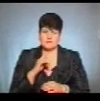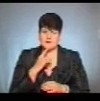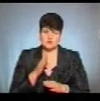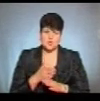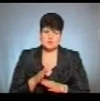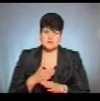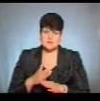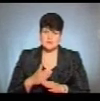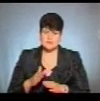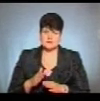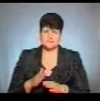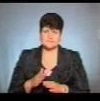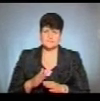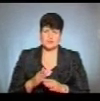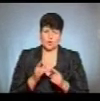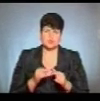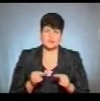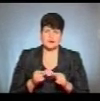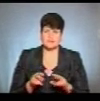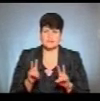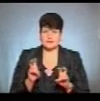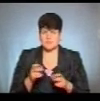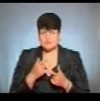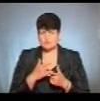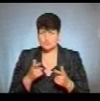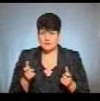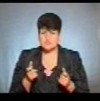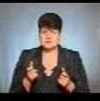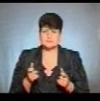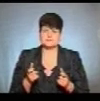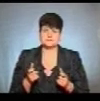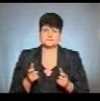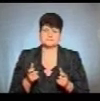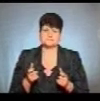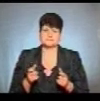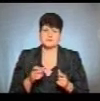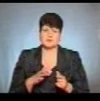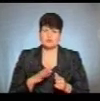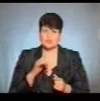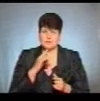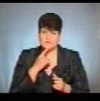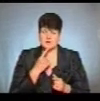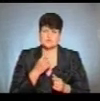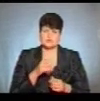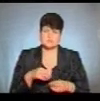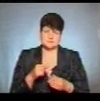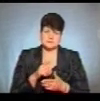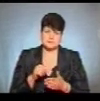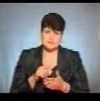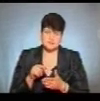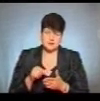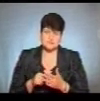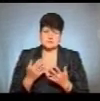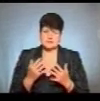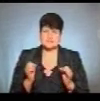такі концептуальні, такі конкретні теми інформації, зосередитися на чому. Було важко поставити якісь запитання, оскільки